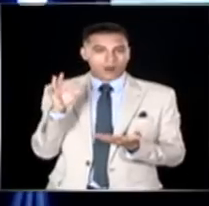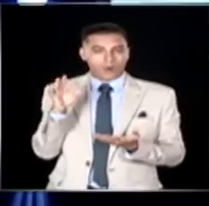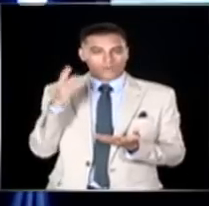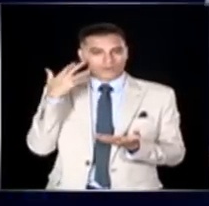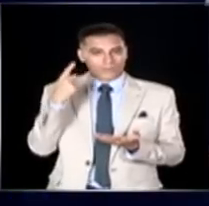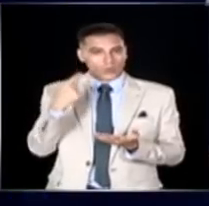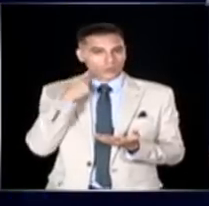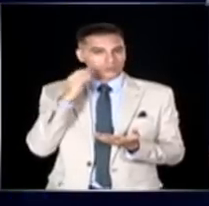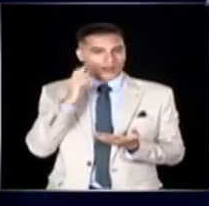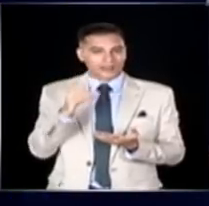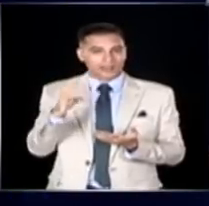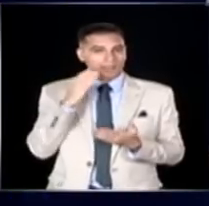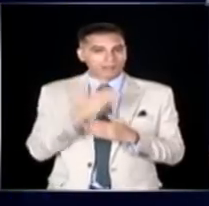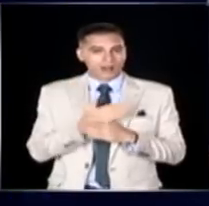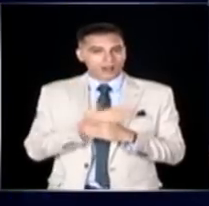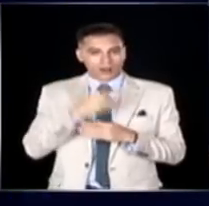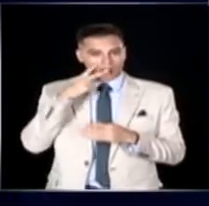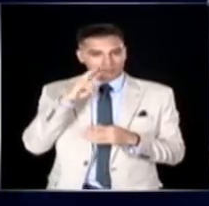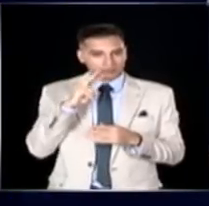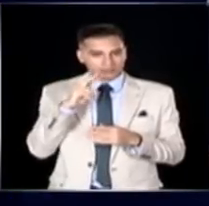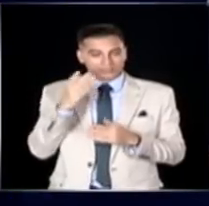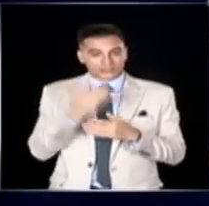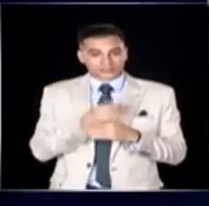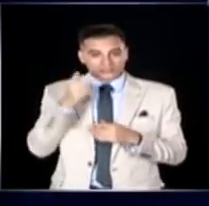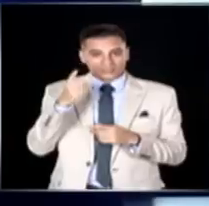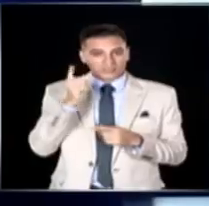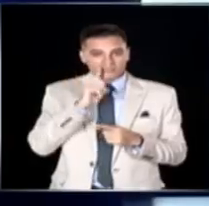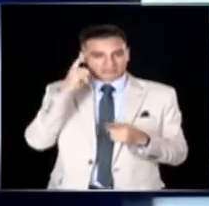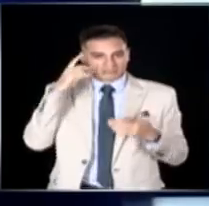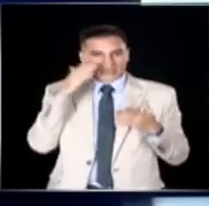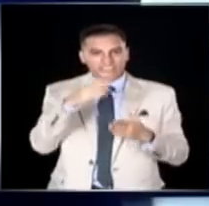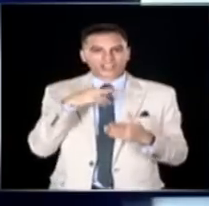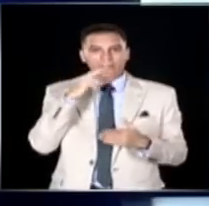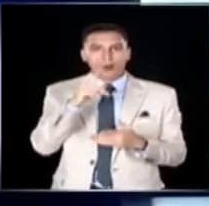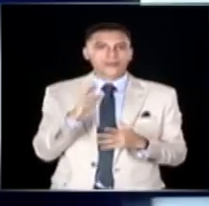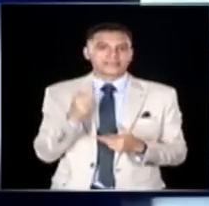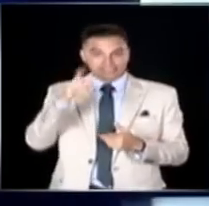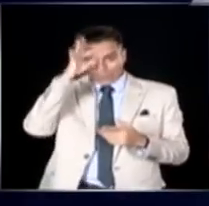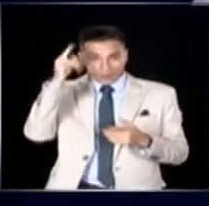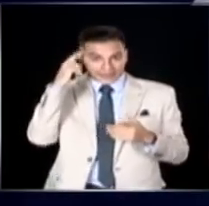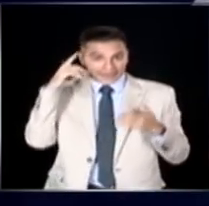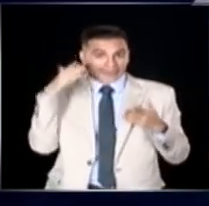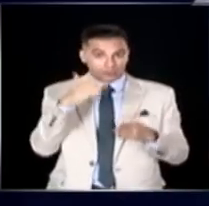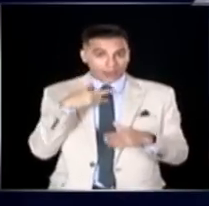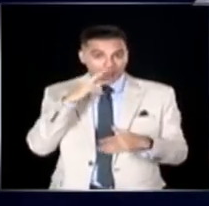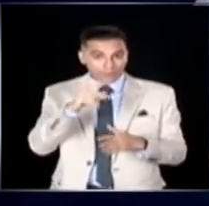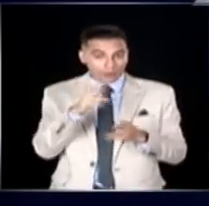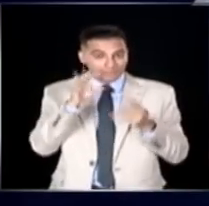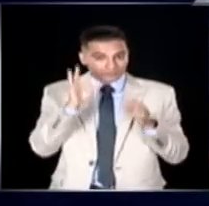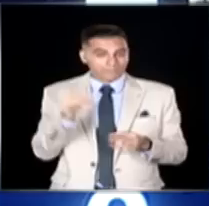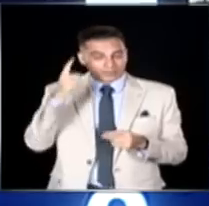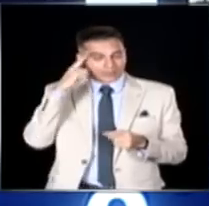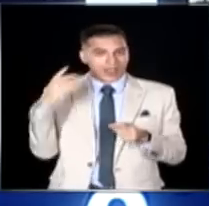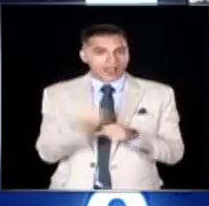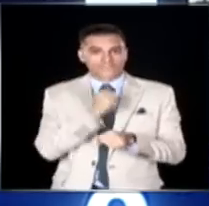انتوا عارفين ليه انتوا جاوبتوا غلط؟ عشان انتوا ما كنتوش مركزين انا بقول ايه. لو ركزتوا انا بقول ايه كنت هتفهموا